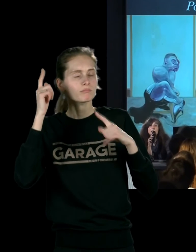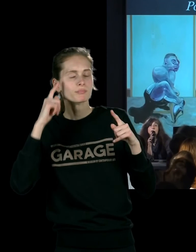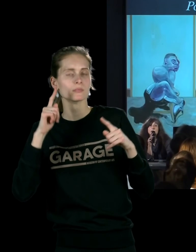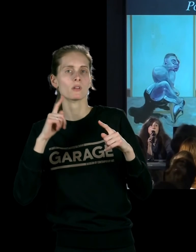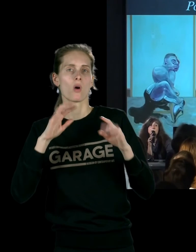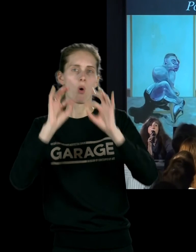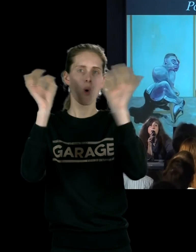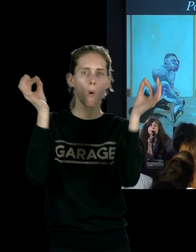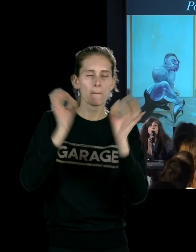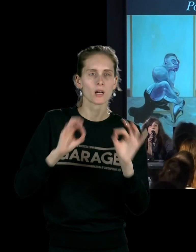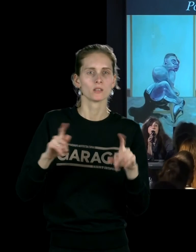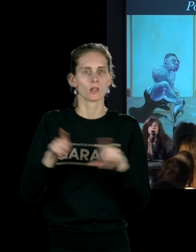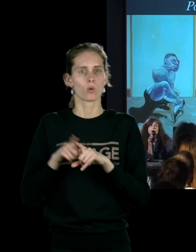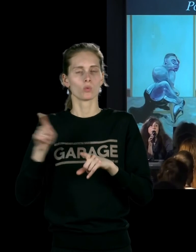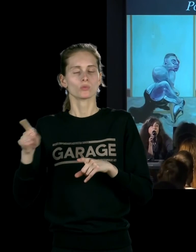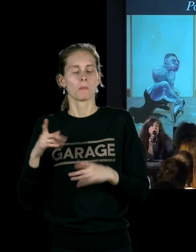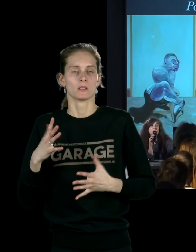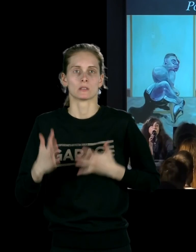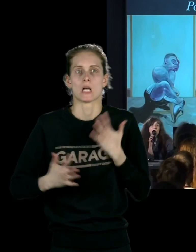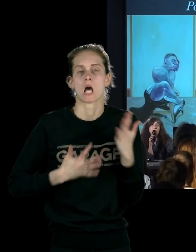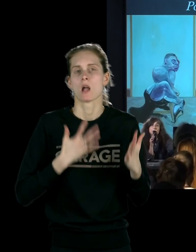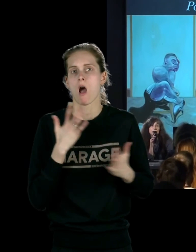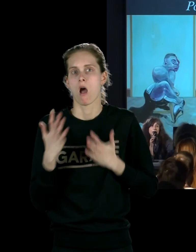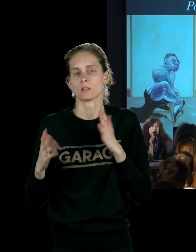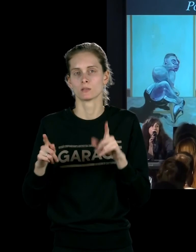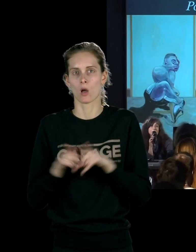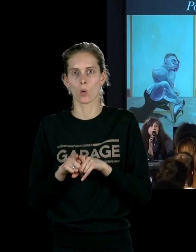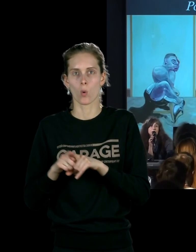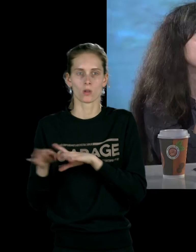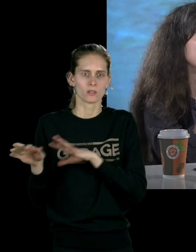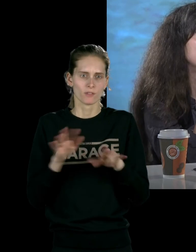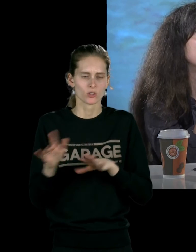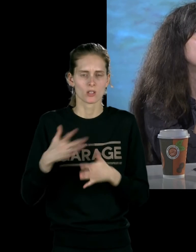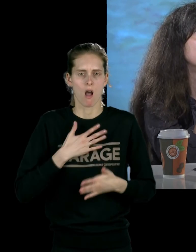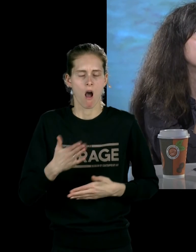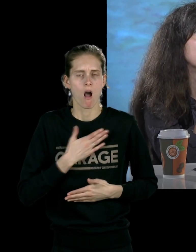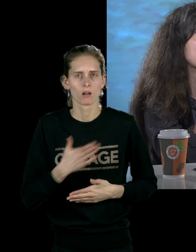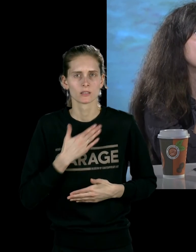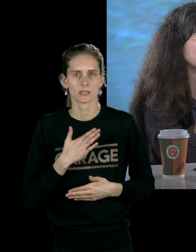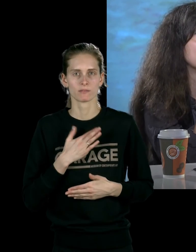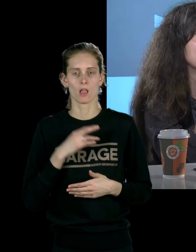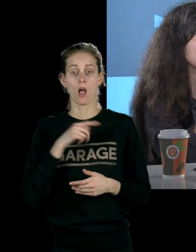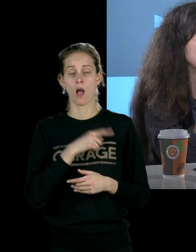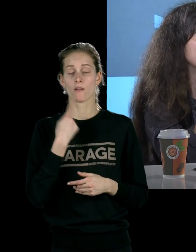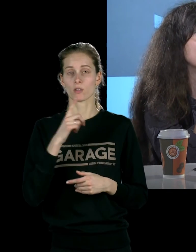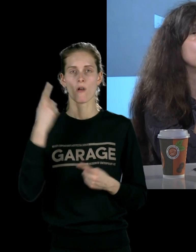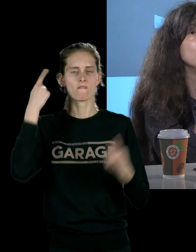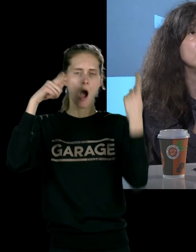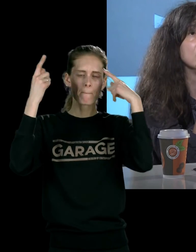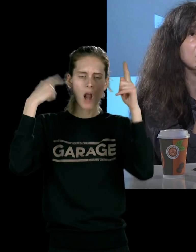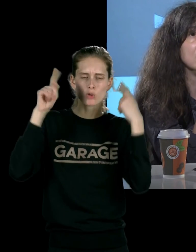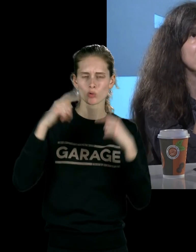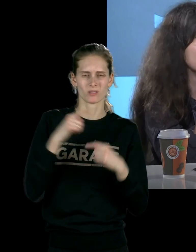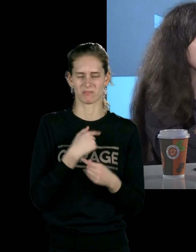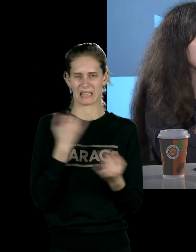предельной интенсивности, предельной страсти. При том, что он говорил, что, он не говорит, что для него совершенно не, что его не интересует воображение, что его не